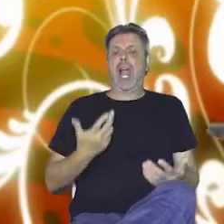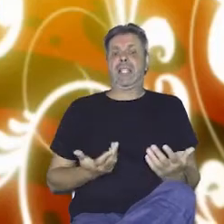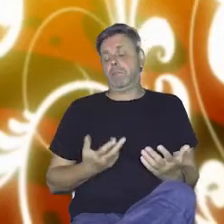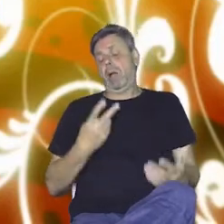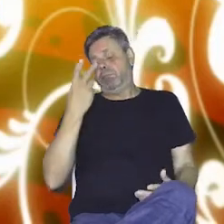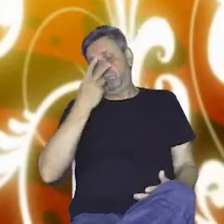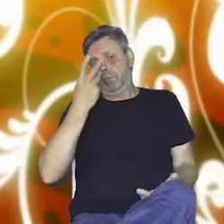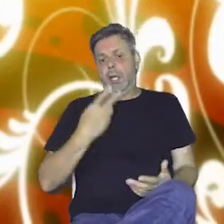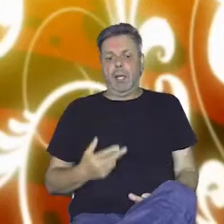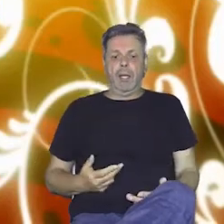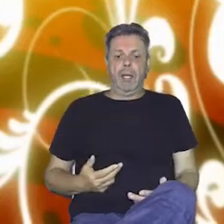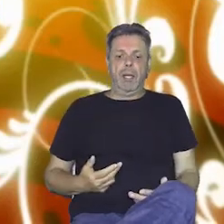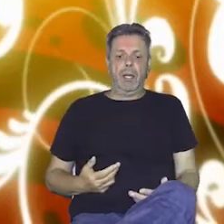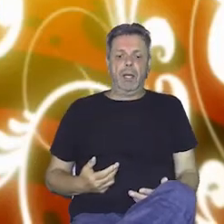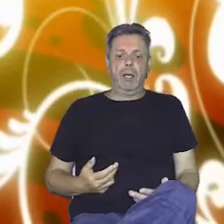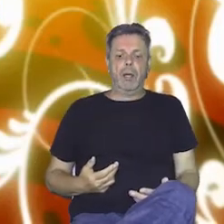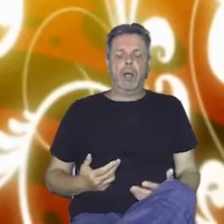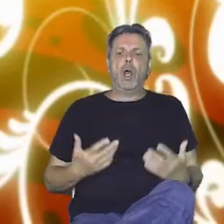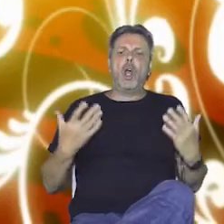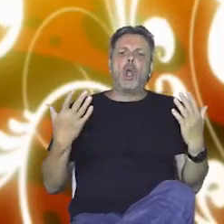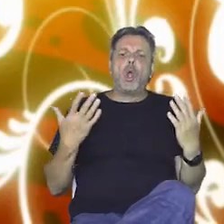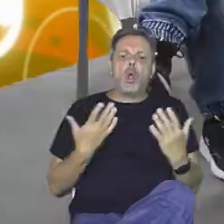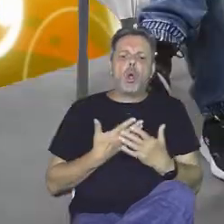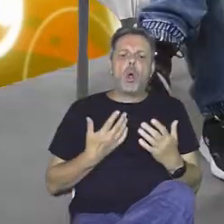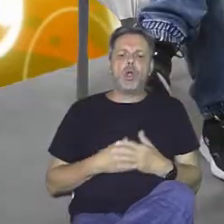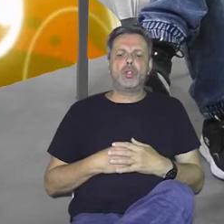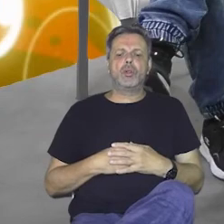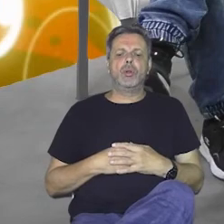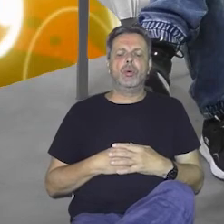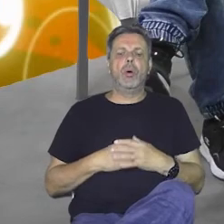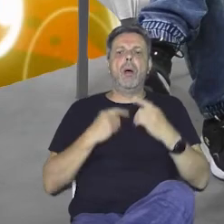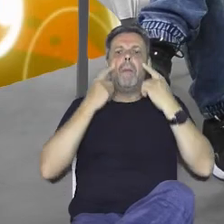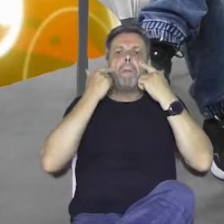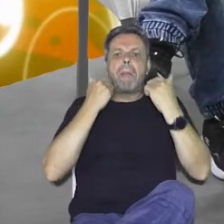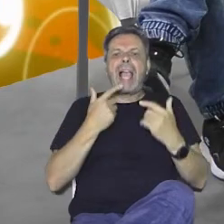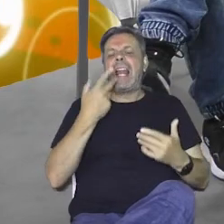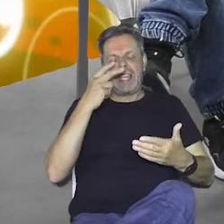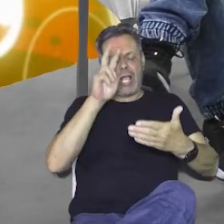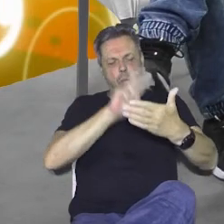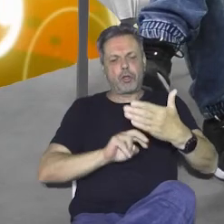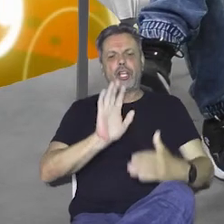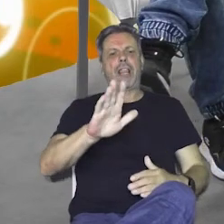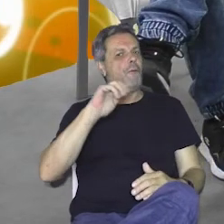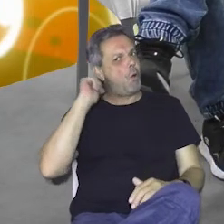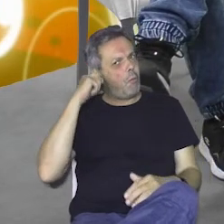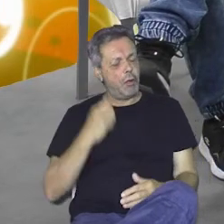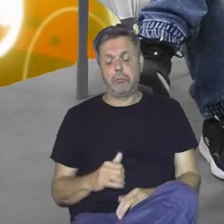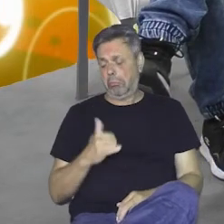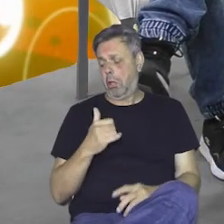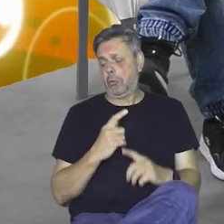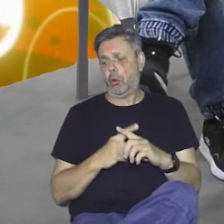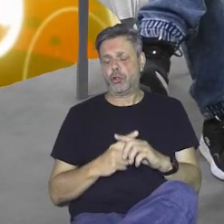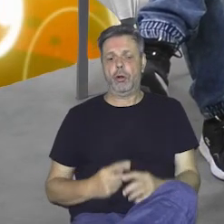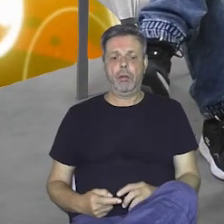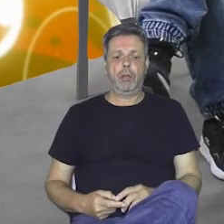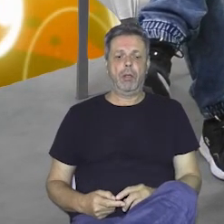muškarcima, jel, koji su bi plakali kad pročitaju neku tvoju poeziju. Yeah. Plakali